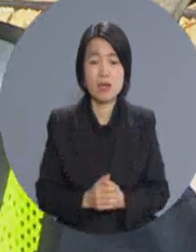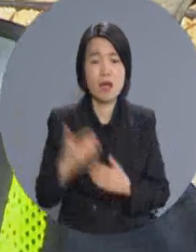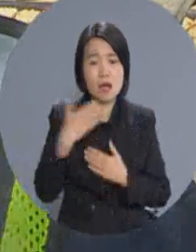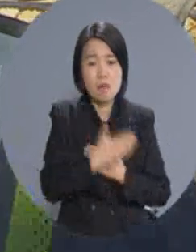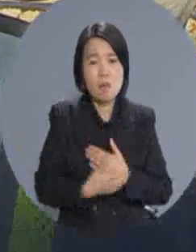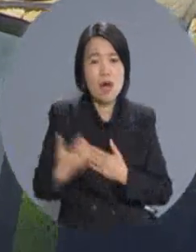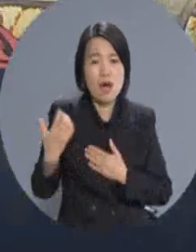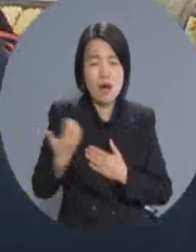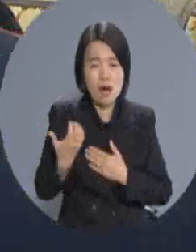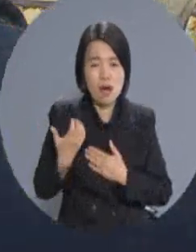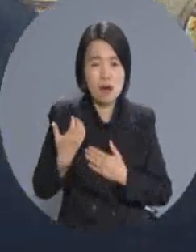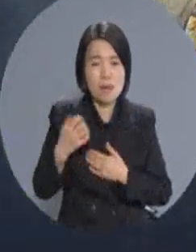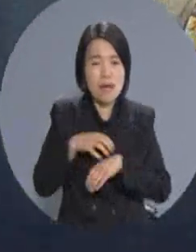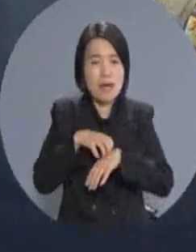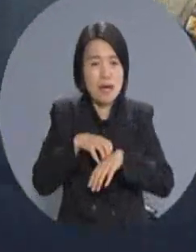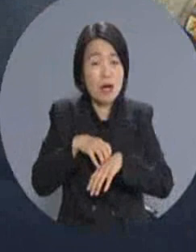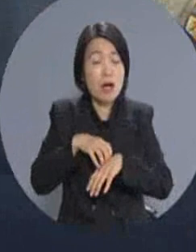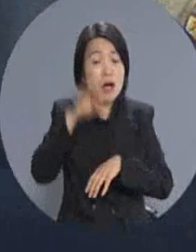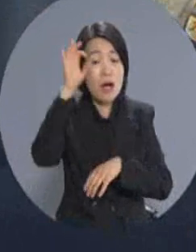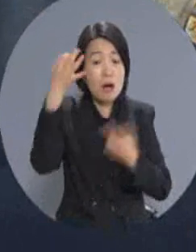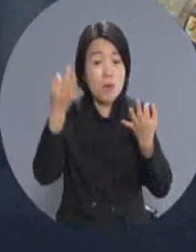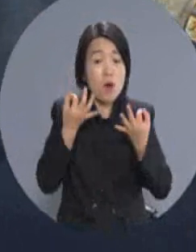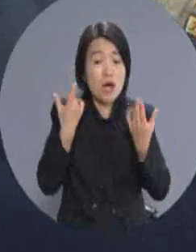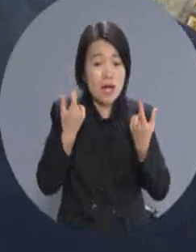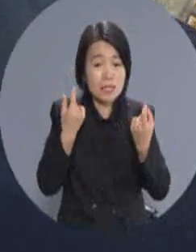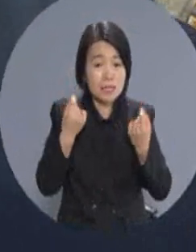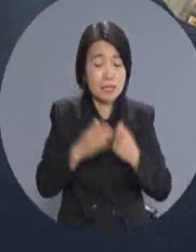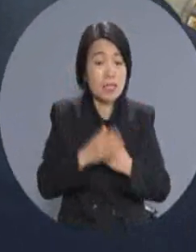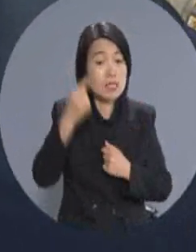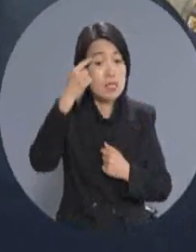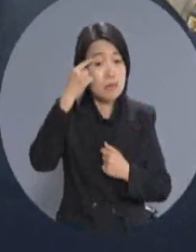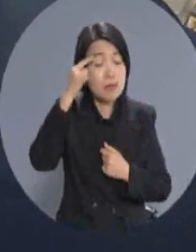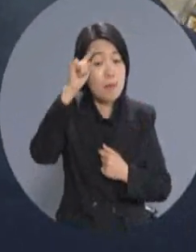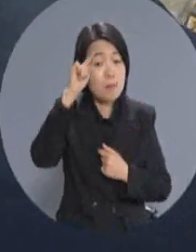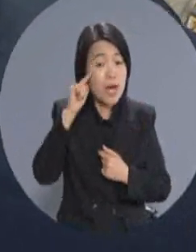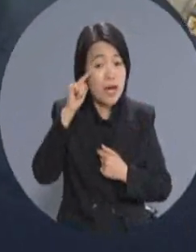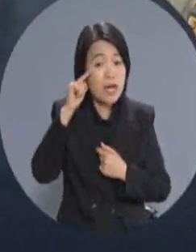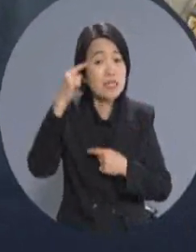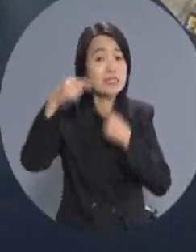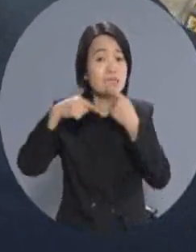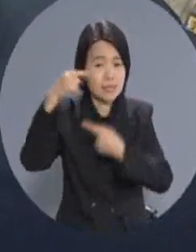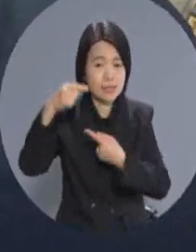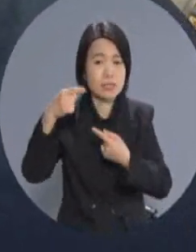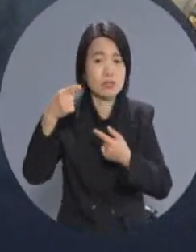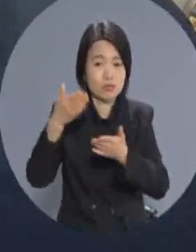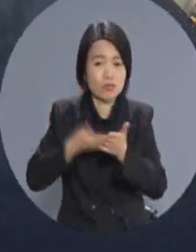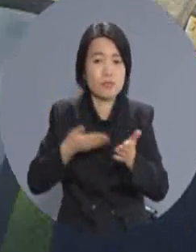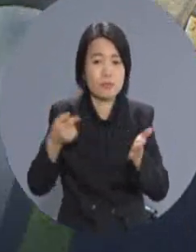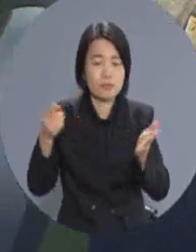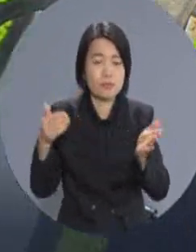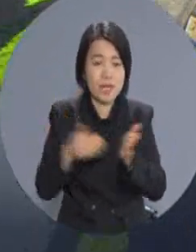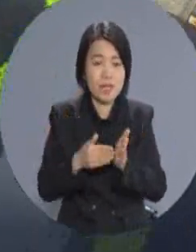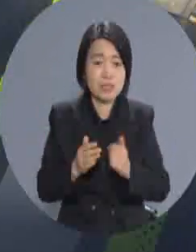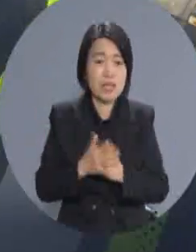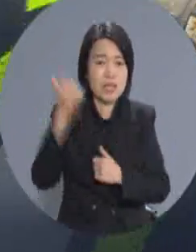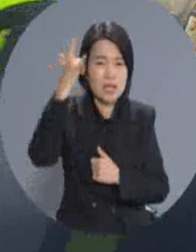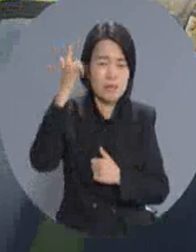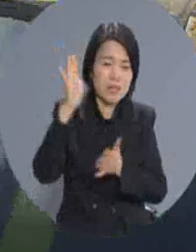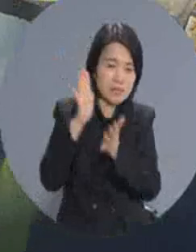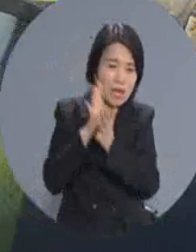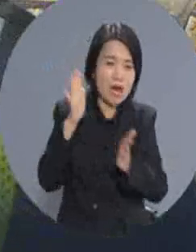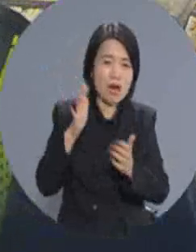아프니까 가렵고 지금 보시면은 이 부분을 이식 수술을 받았어요. 그리고 이제 햇볕도